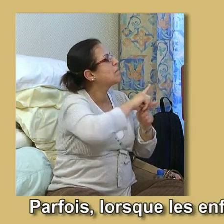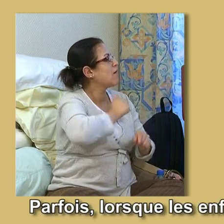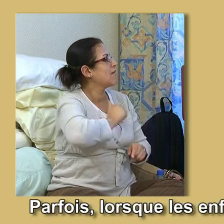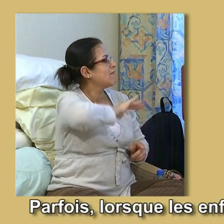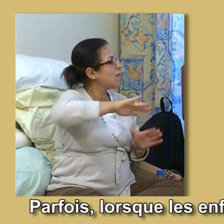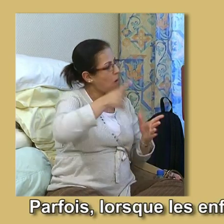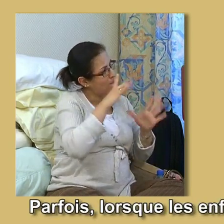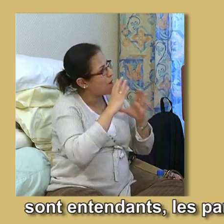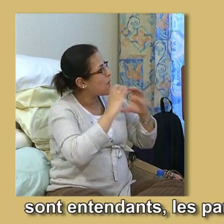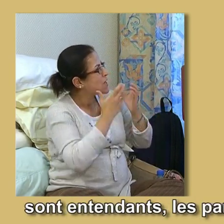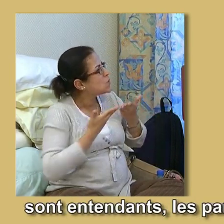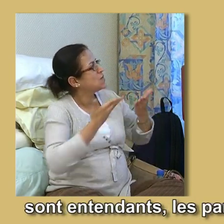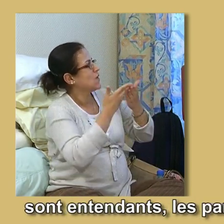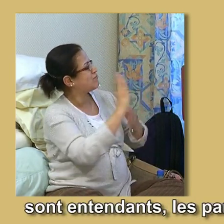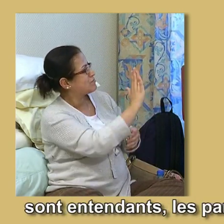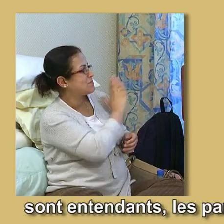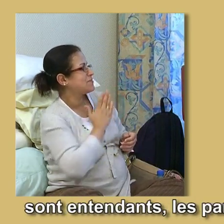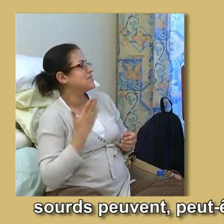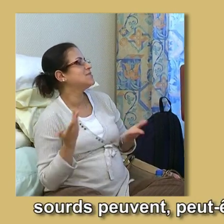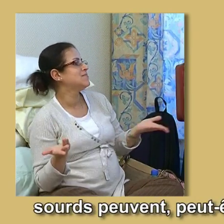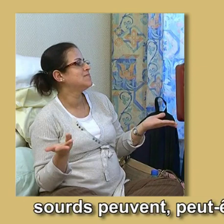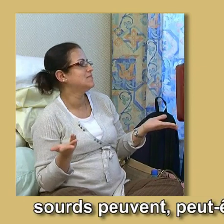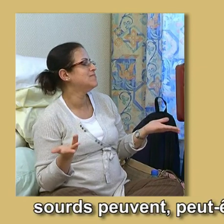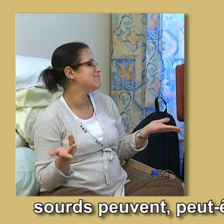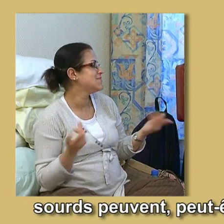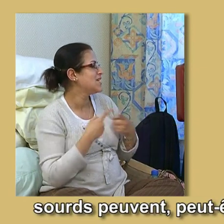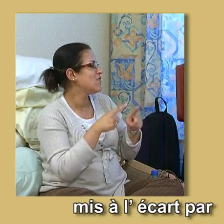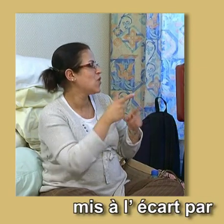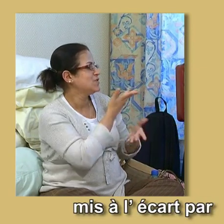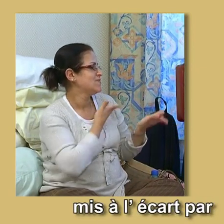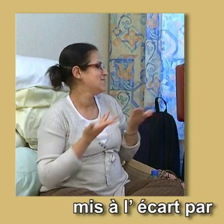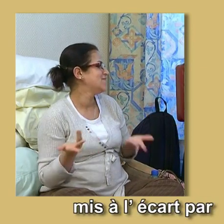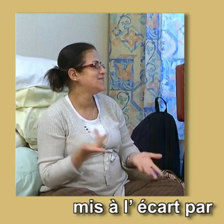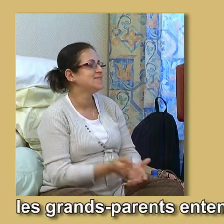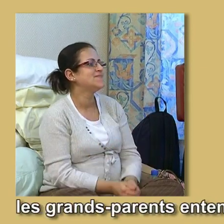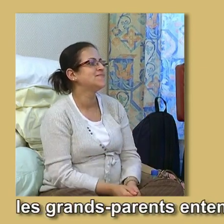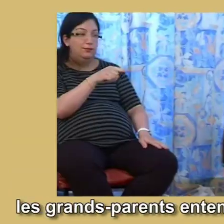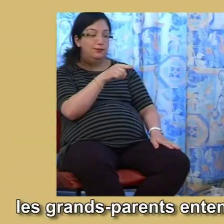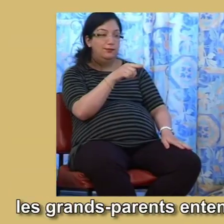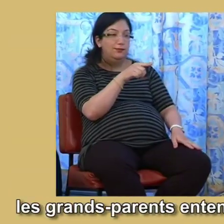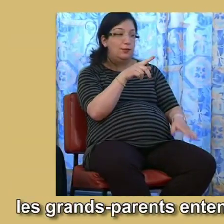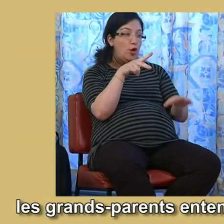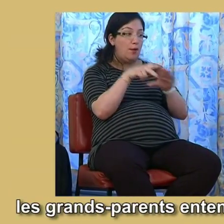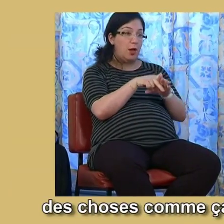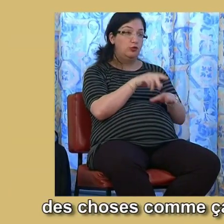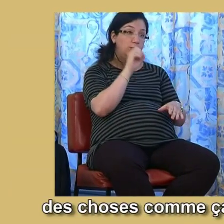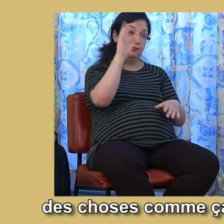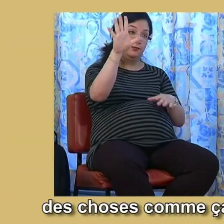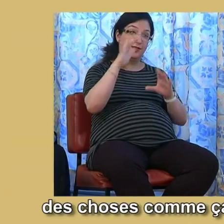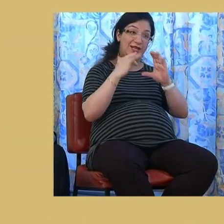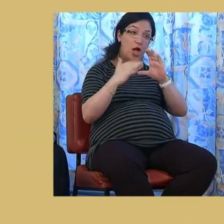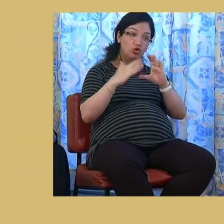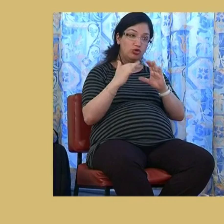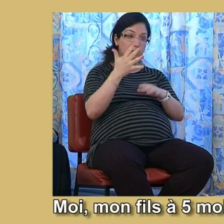Des fois, peut-être, quand les enfants sont entendants, les parents sourds sont mis un peu de côté par les grands-parents entendants ou des choses comme ça.